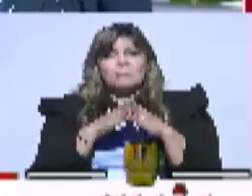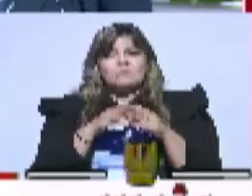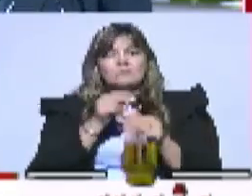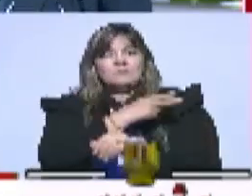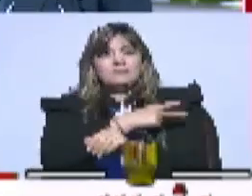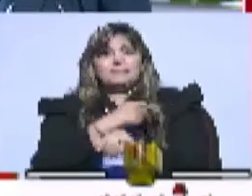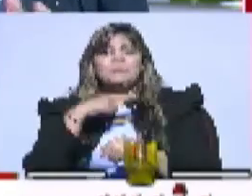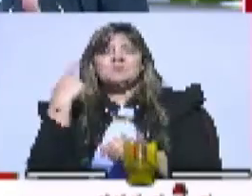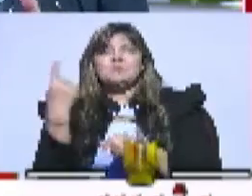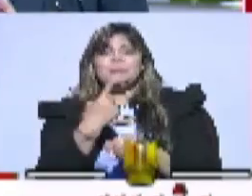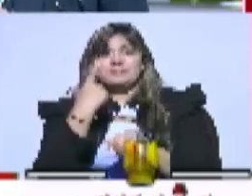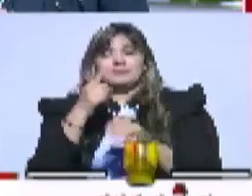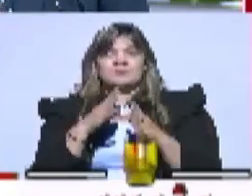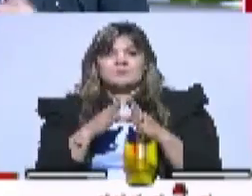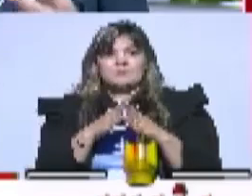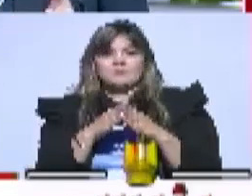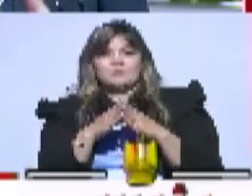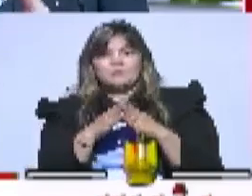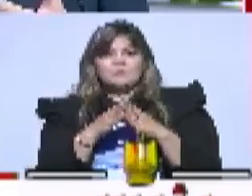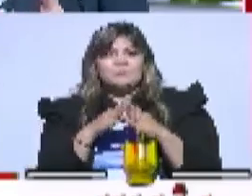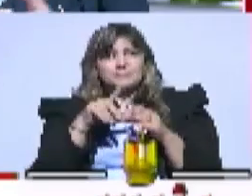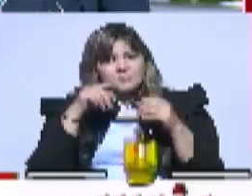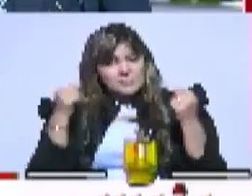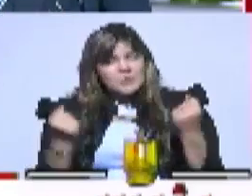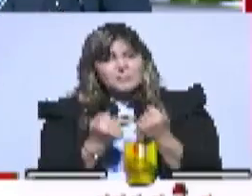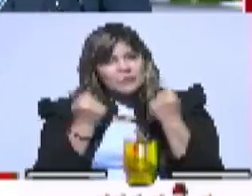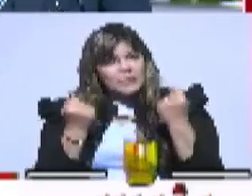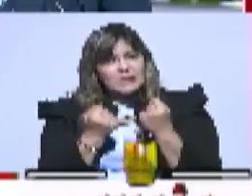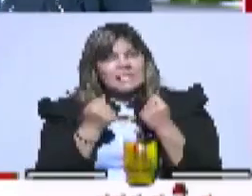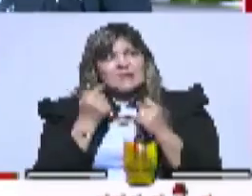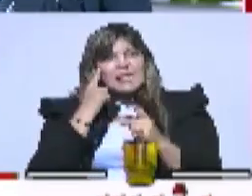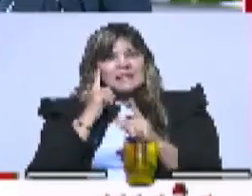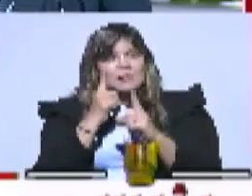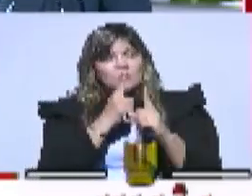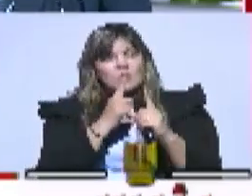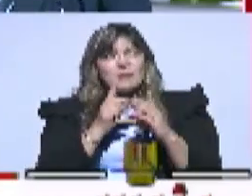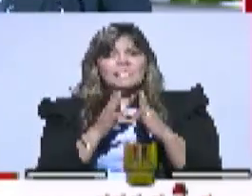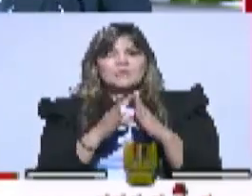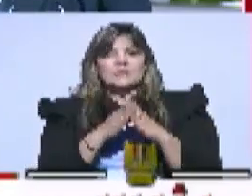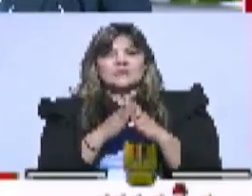هي من اللجان العامة ومن اجتهاد المتابعين